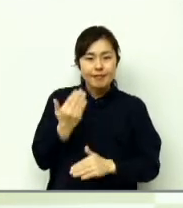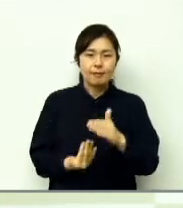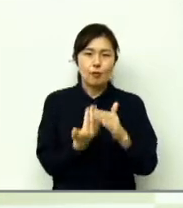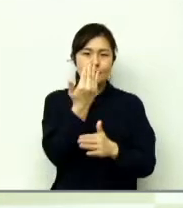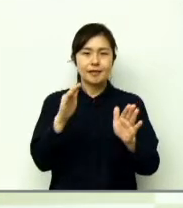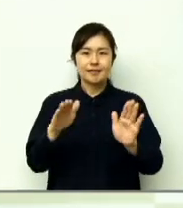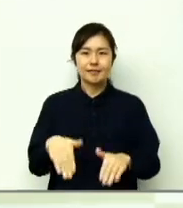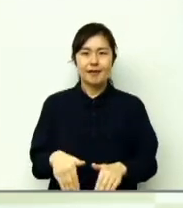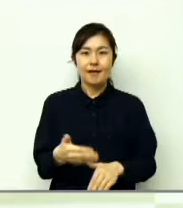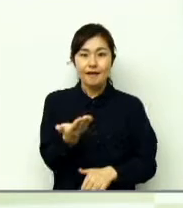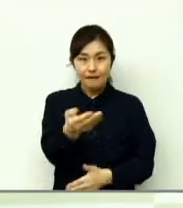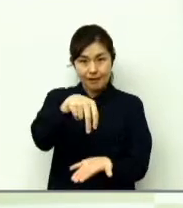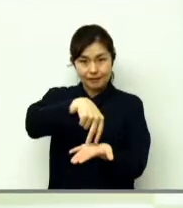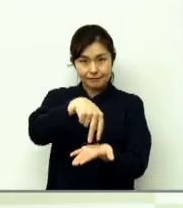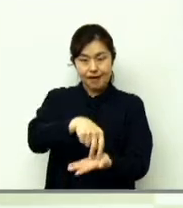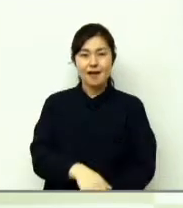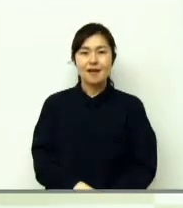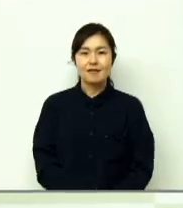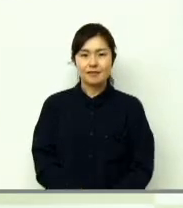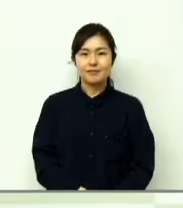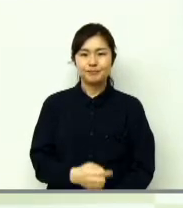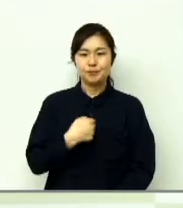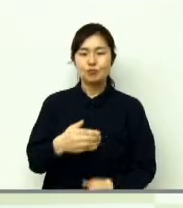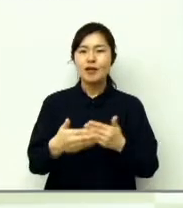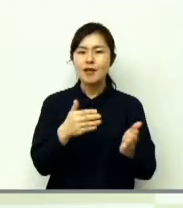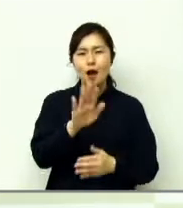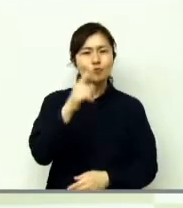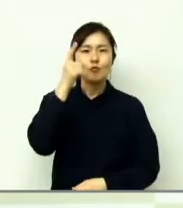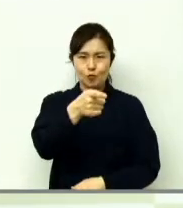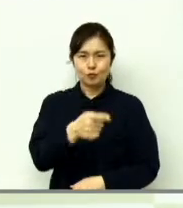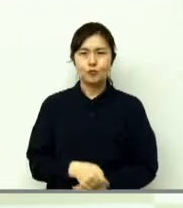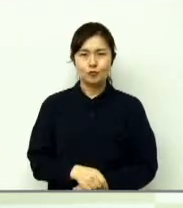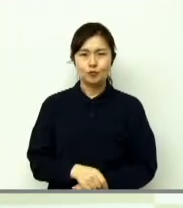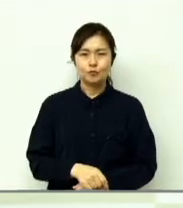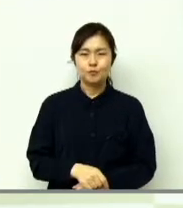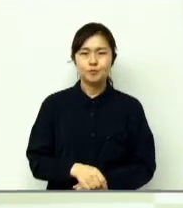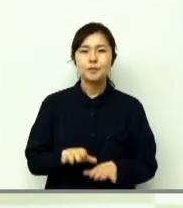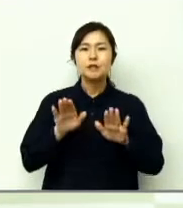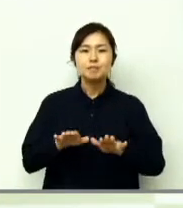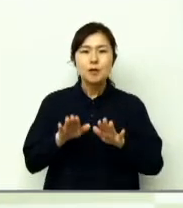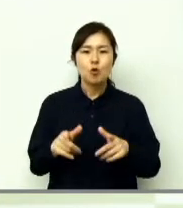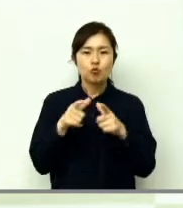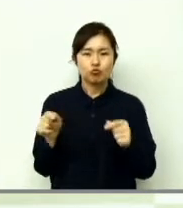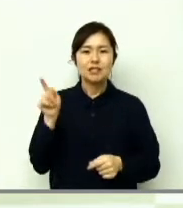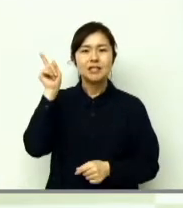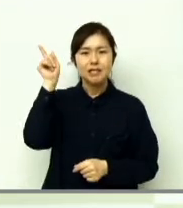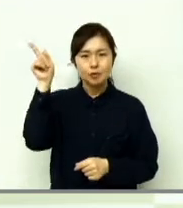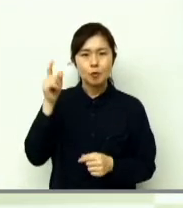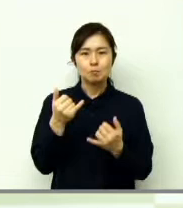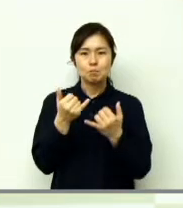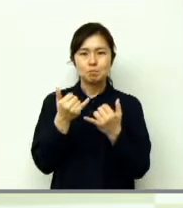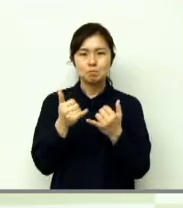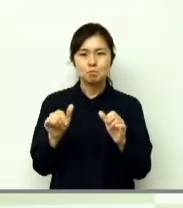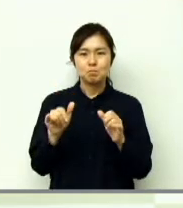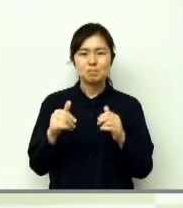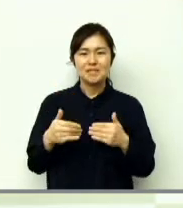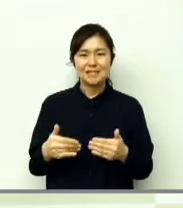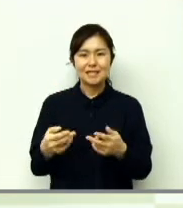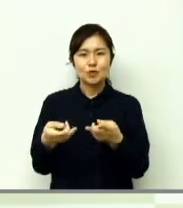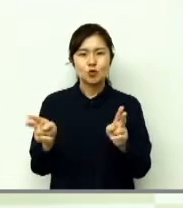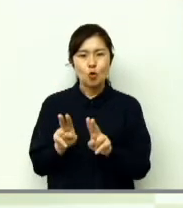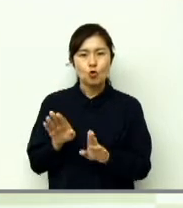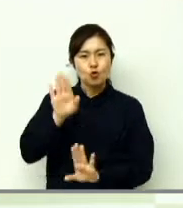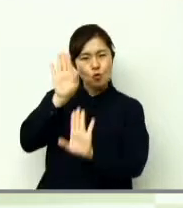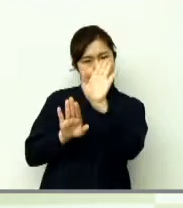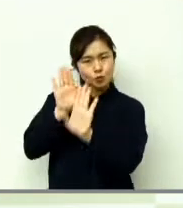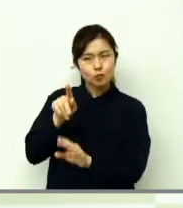けれども、そういうご自身の経験を踏まえて現在の、民進党というか、旧民進党の方も含めてですね、の